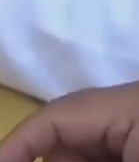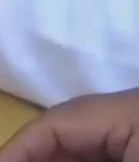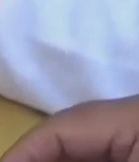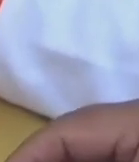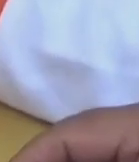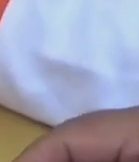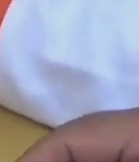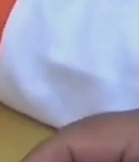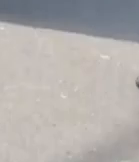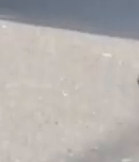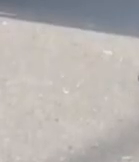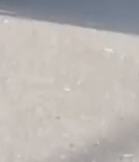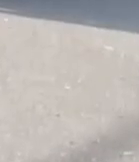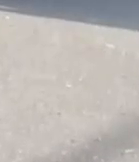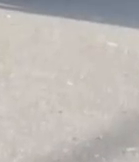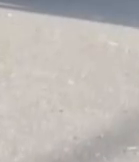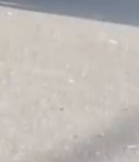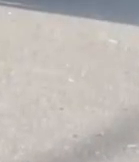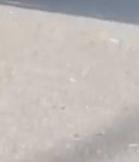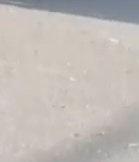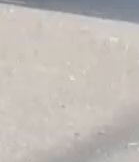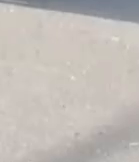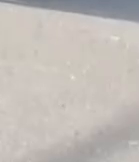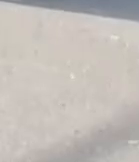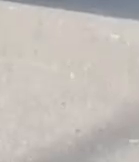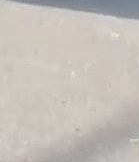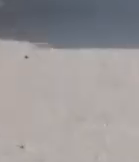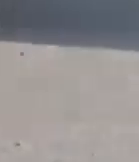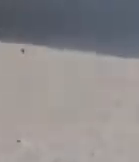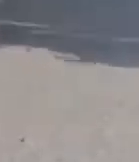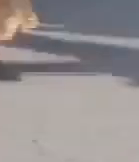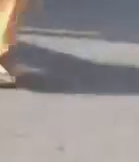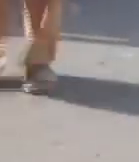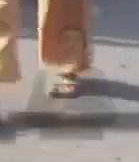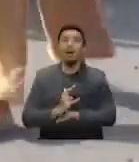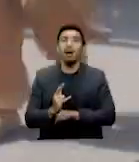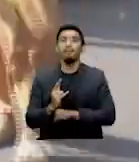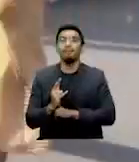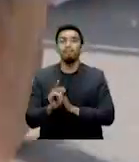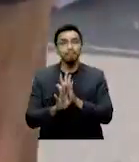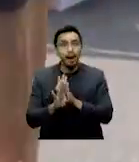Operasi pasar beras murah ini digelar untuk menstabilkan harga beras dan juga menekan laju inflasi.